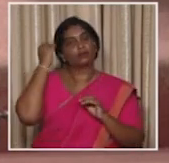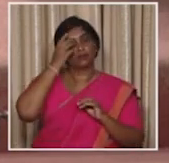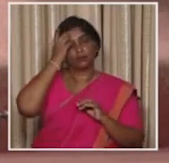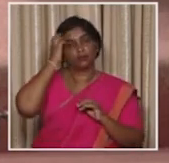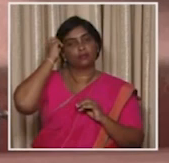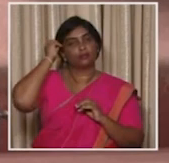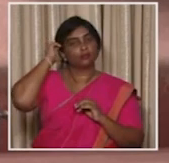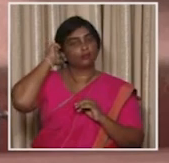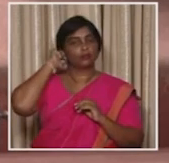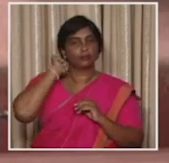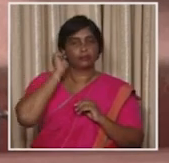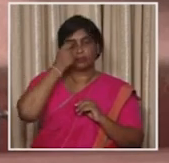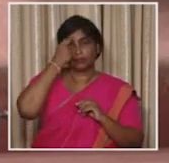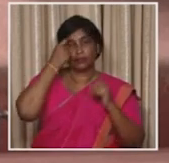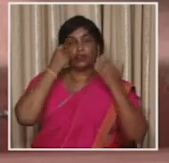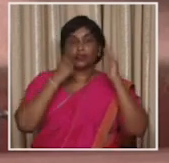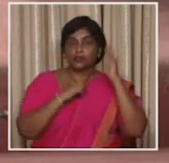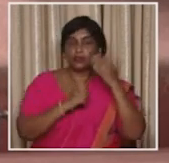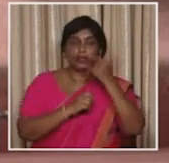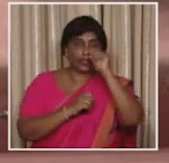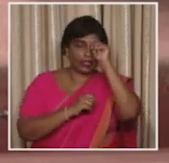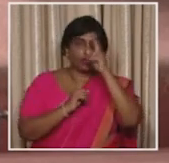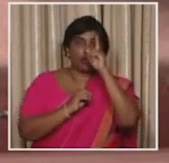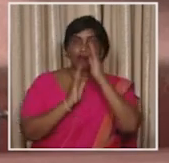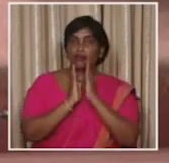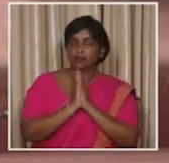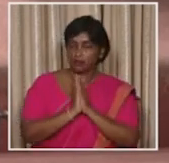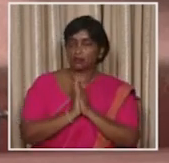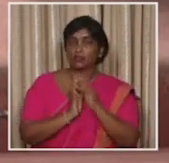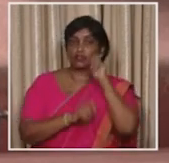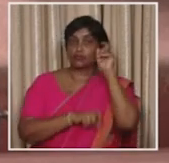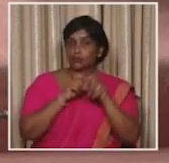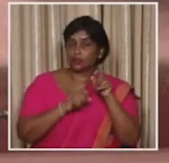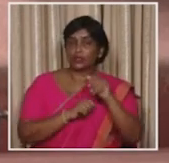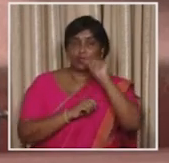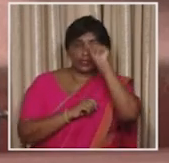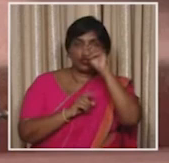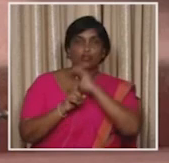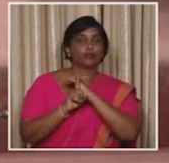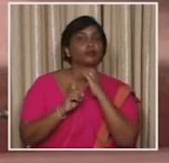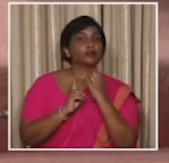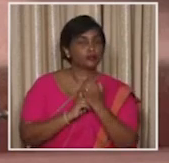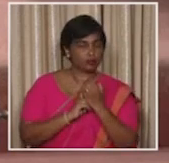நாங்கள் குறிப்பாக இந்து மக்கள் அல்லது இந்து கலாச்சாரத்தை வளர்க்க வேண்டியதாக இருந்தால்,